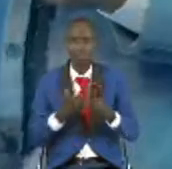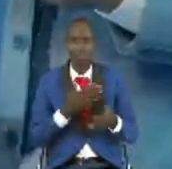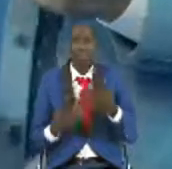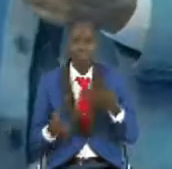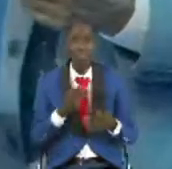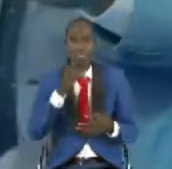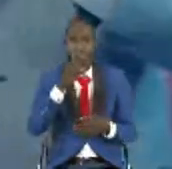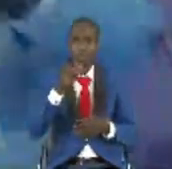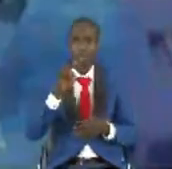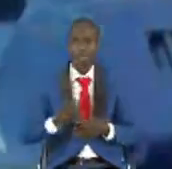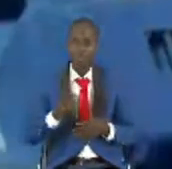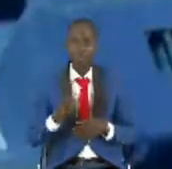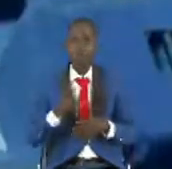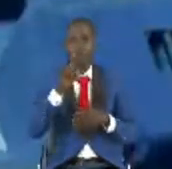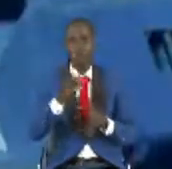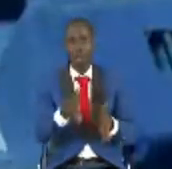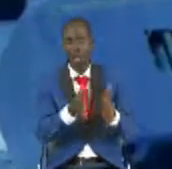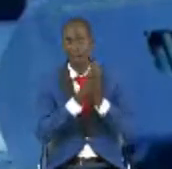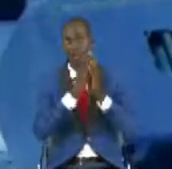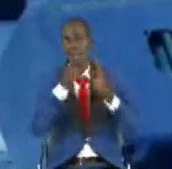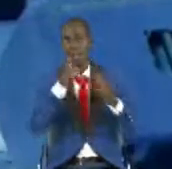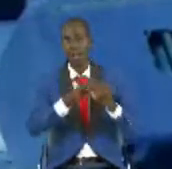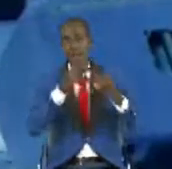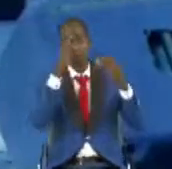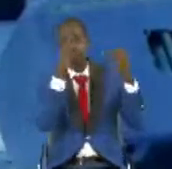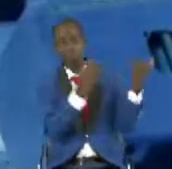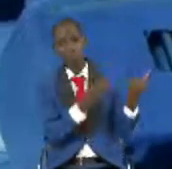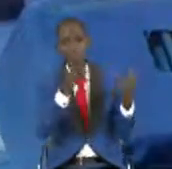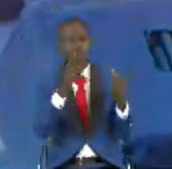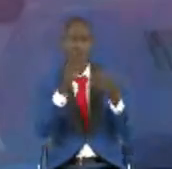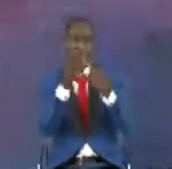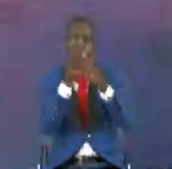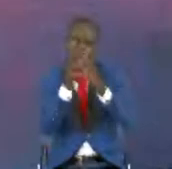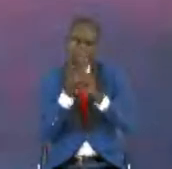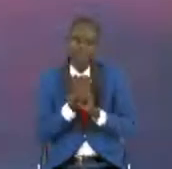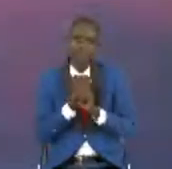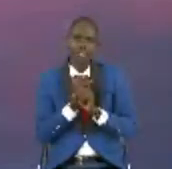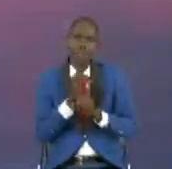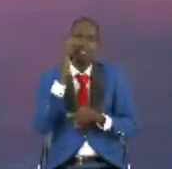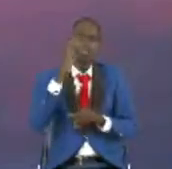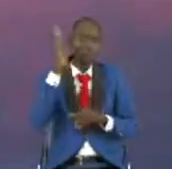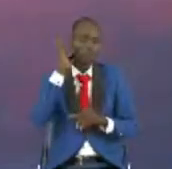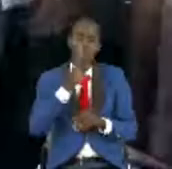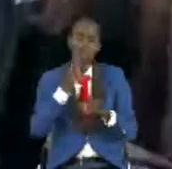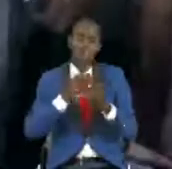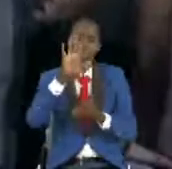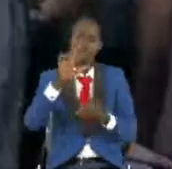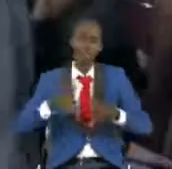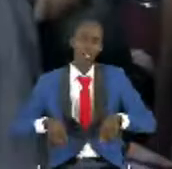Tout ce dont tu as besoin, demande pas la foi. Et tu recevras le témoignage dans ta